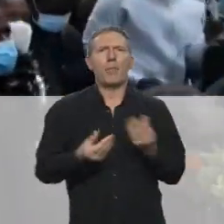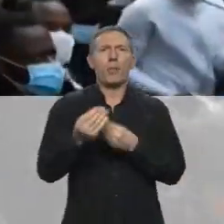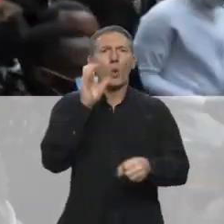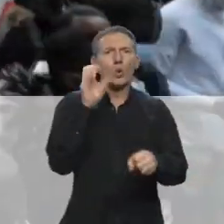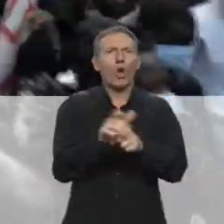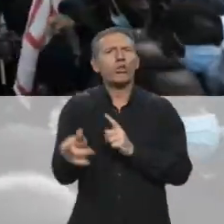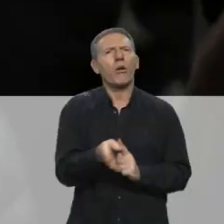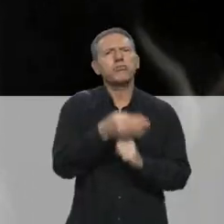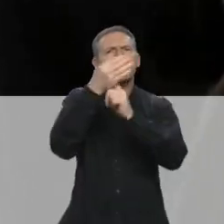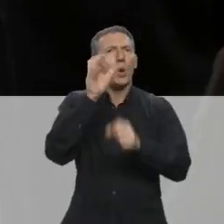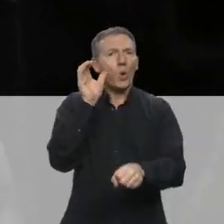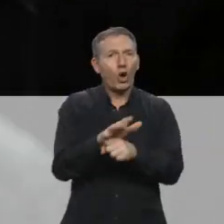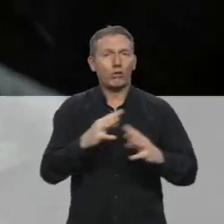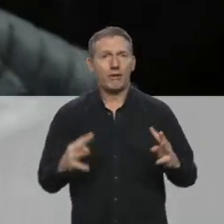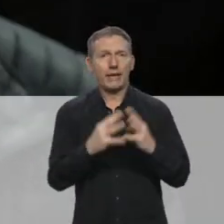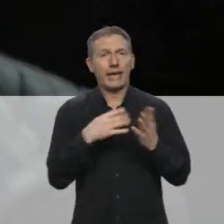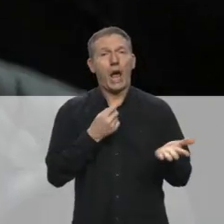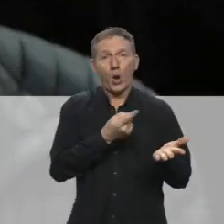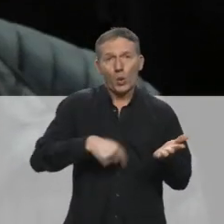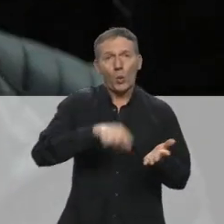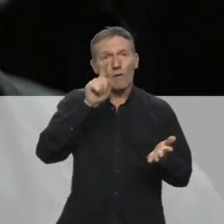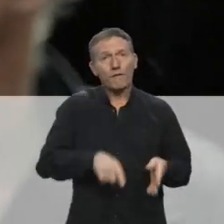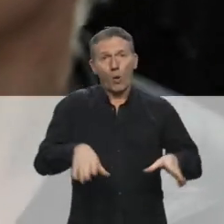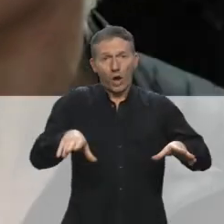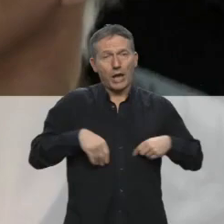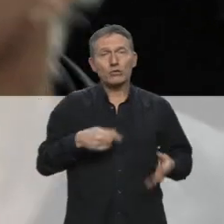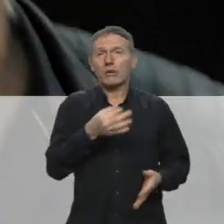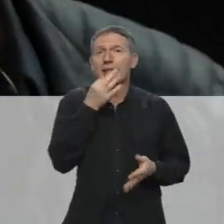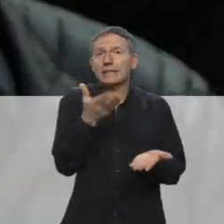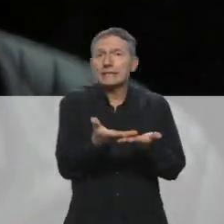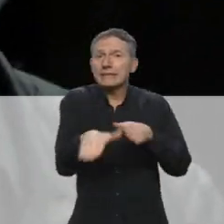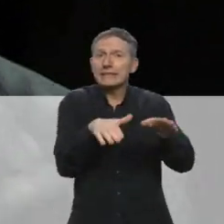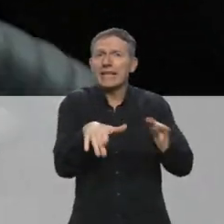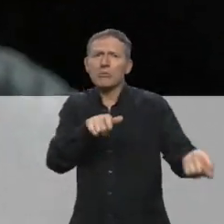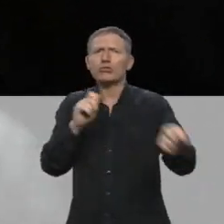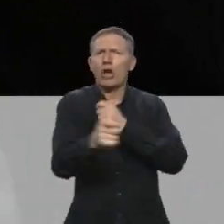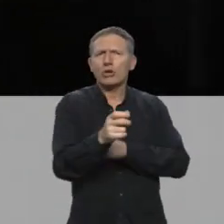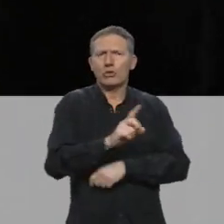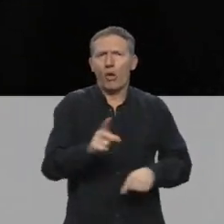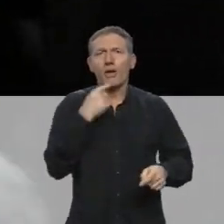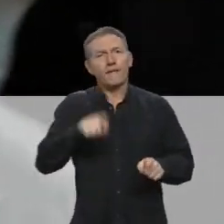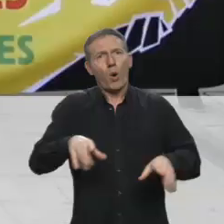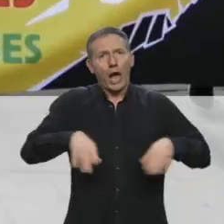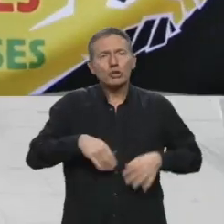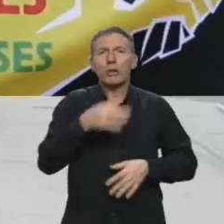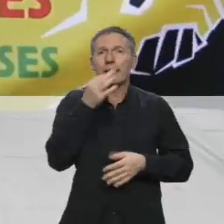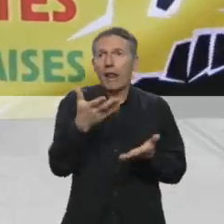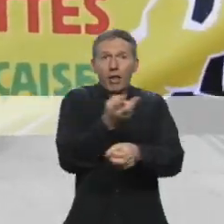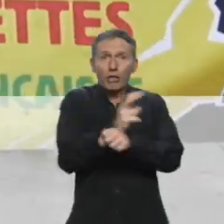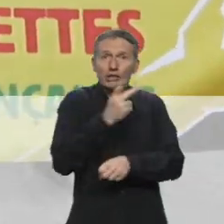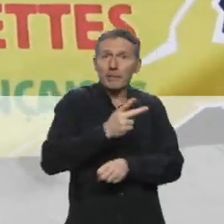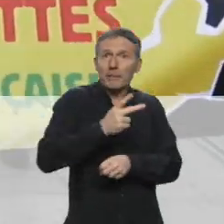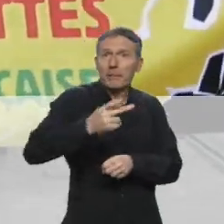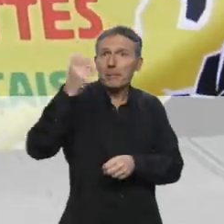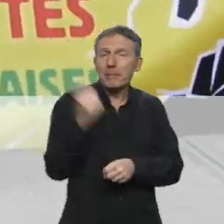et contre les guerres. Et au-delà de ça, il faut assumer de dire que ce système n'est pas réformable. Assumer de dire que face aux